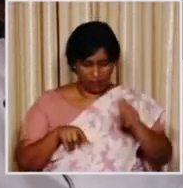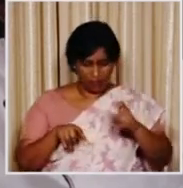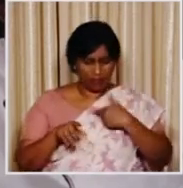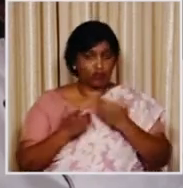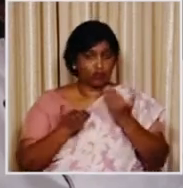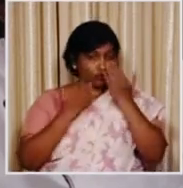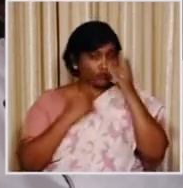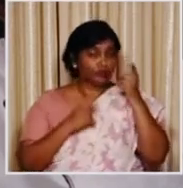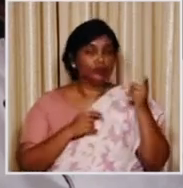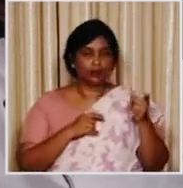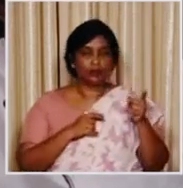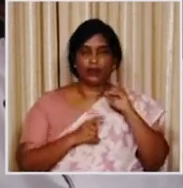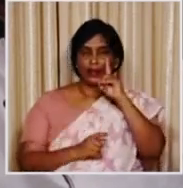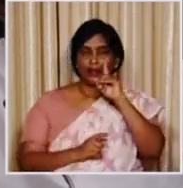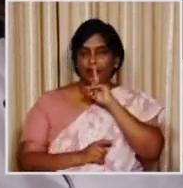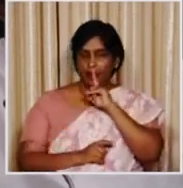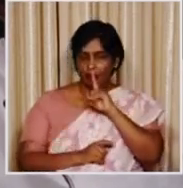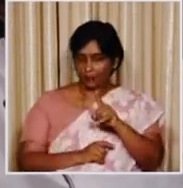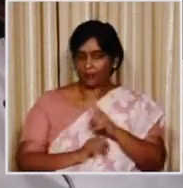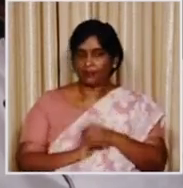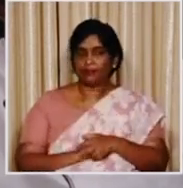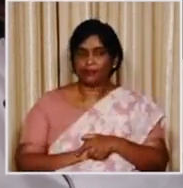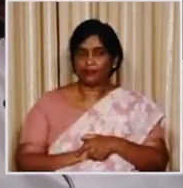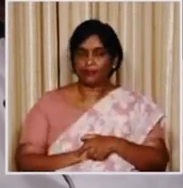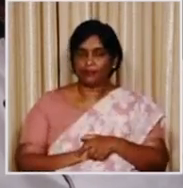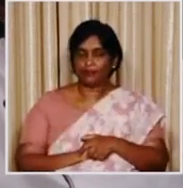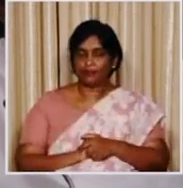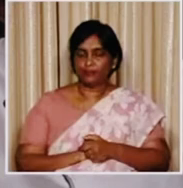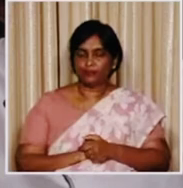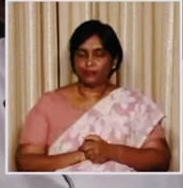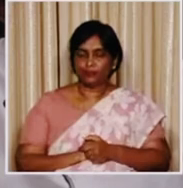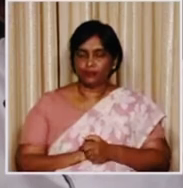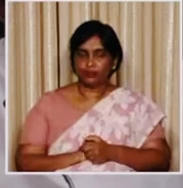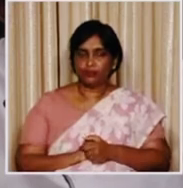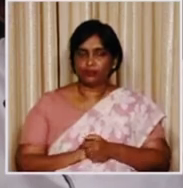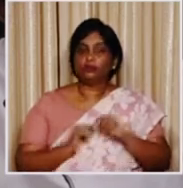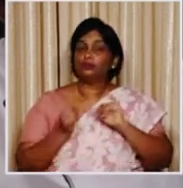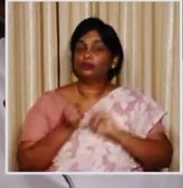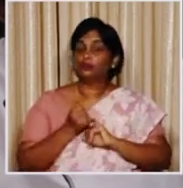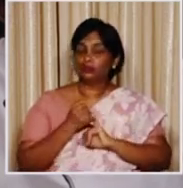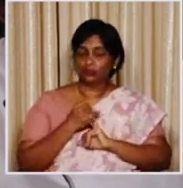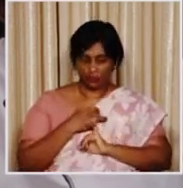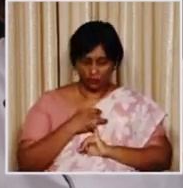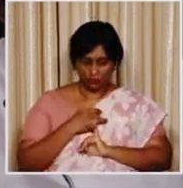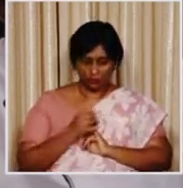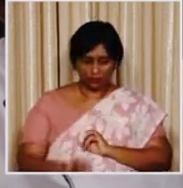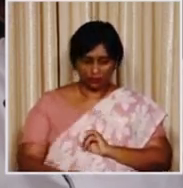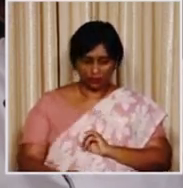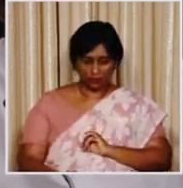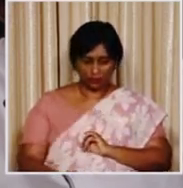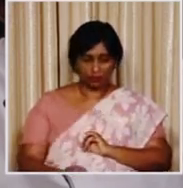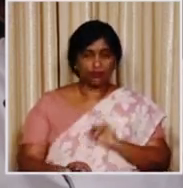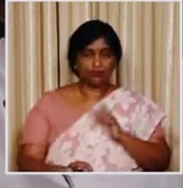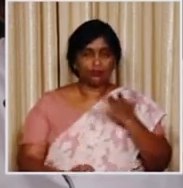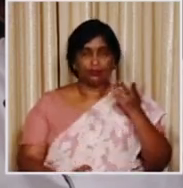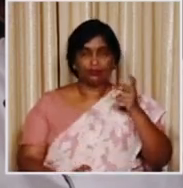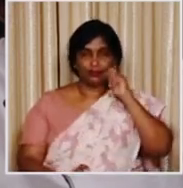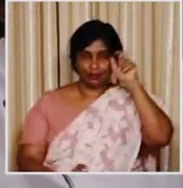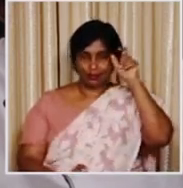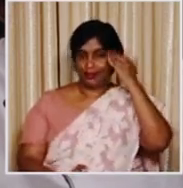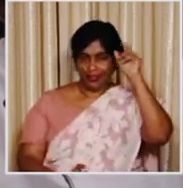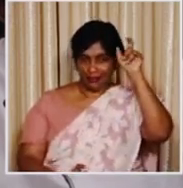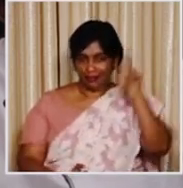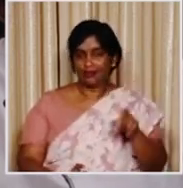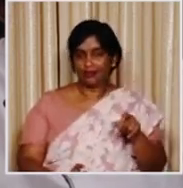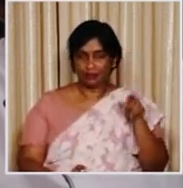සාක්ෂියෙන් එක දෙයක් කියන අපි දැන් මේ සාරා පොලස්ටිනි කියන තැනැත්තිය